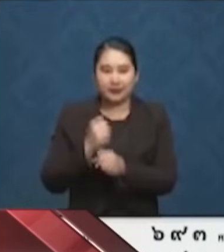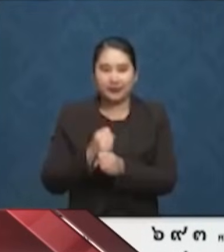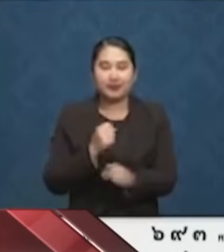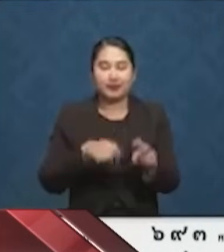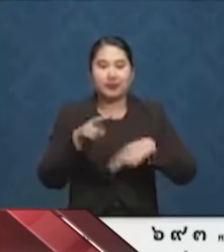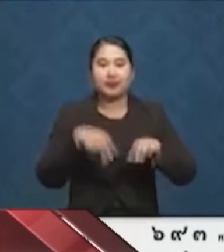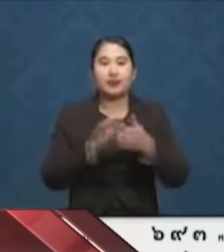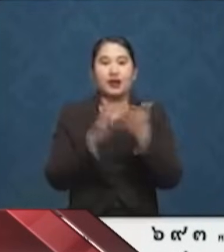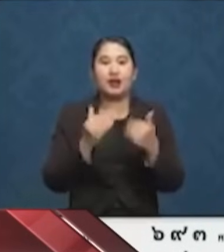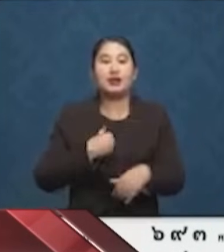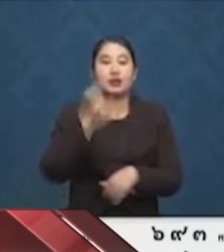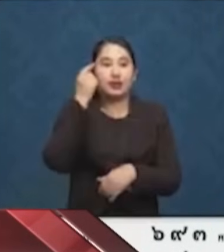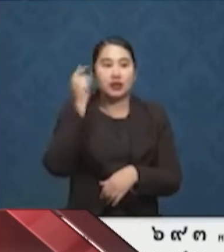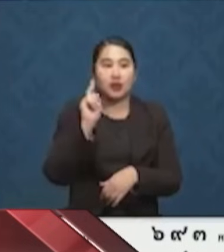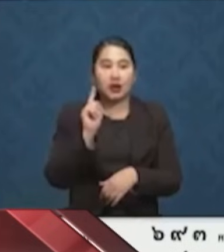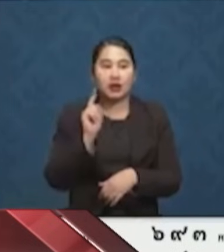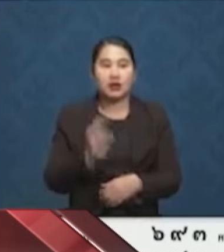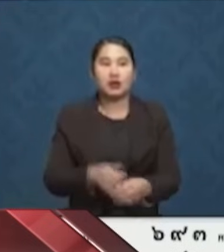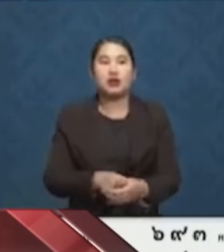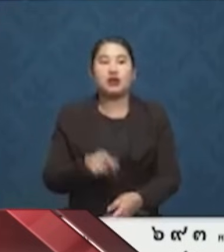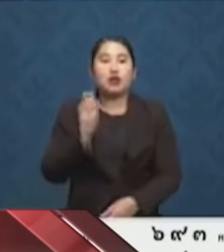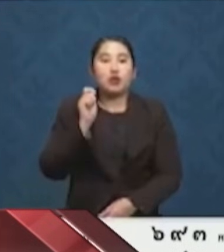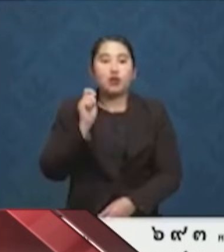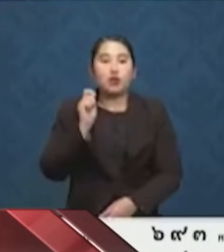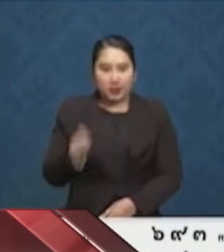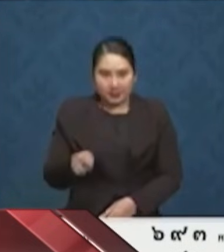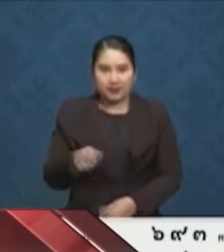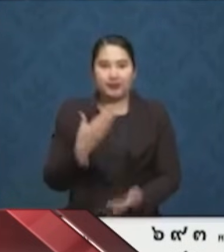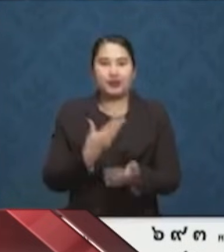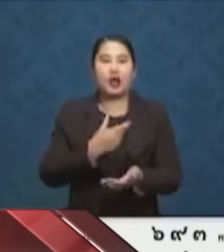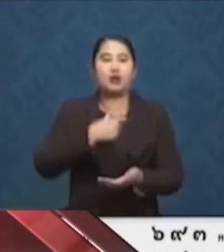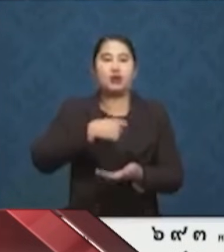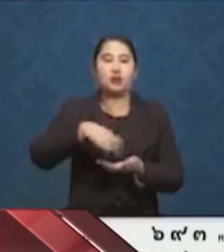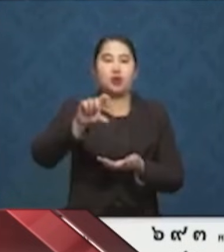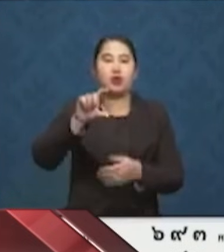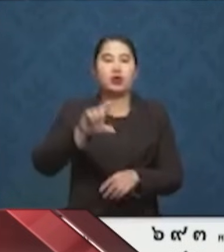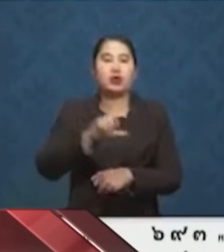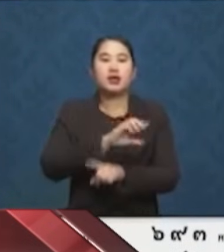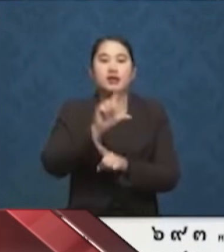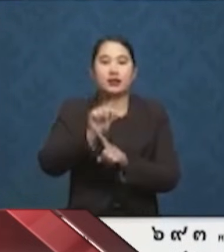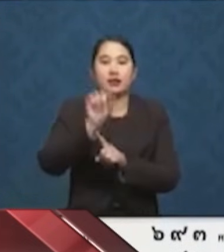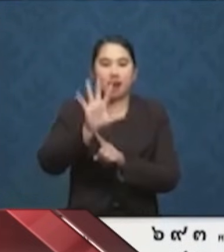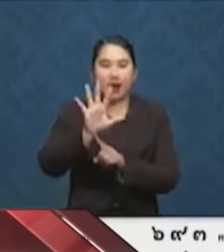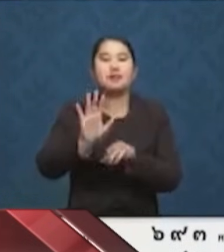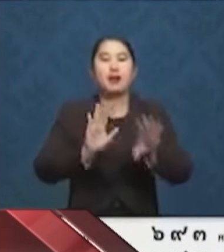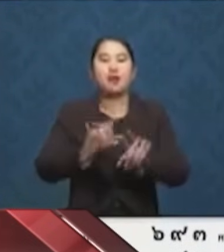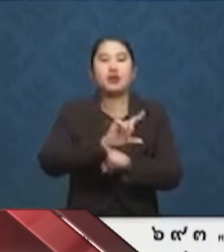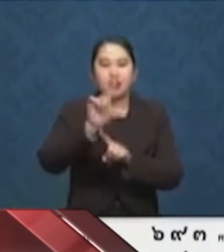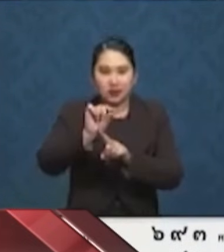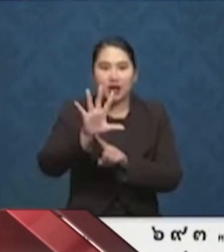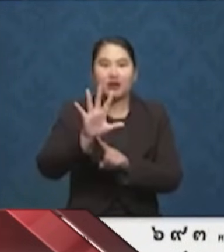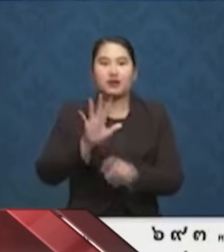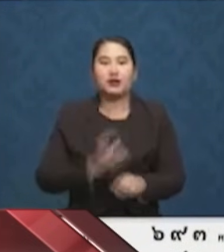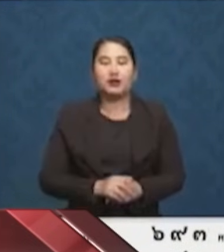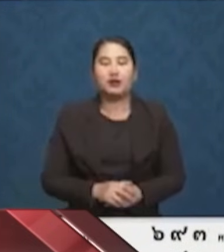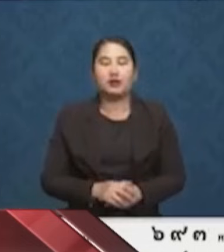เราน่าจะสามารถที่จะกดปุ่มเคาะระฆังให้เงินก้อนแรกไหลในวันที่25โดยประมาณน